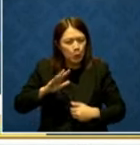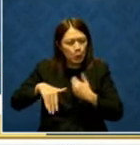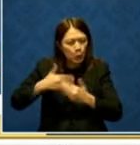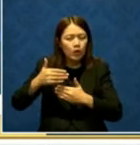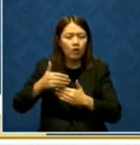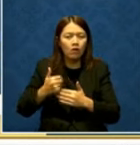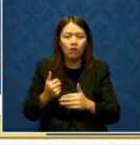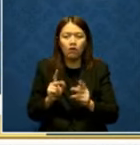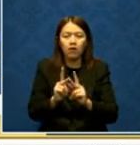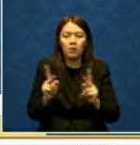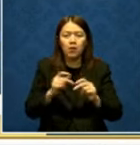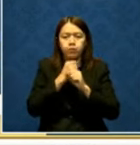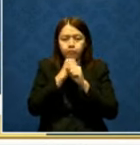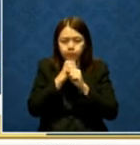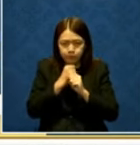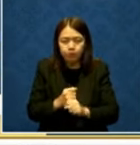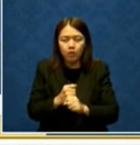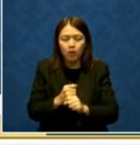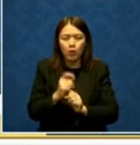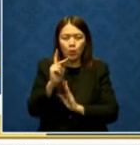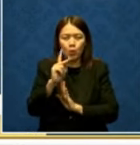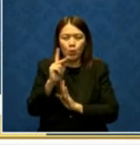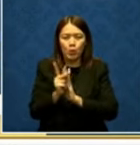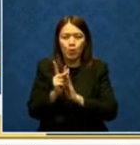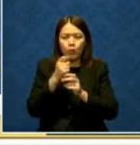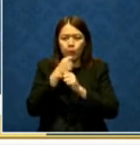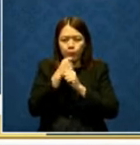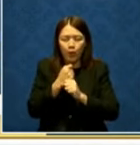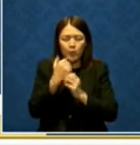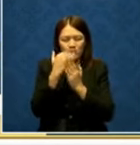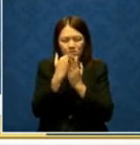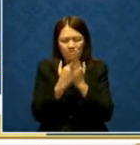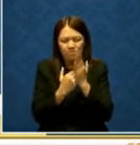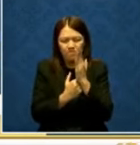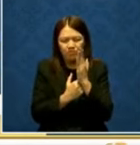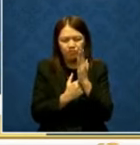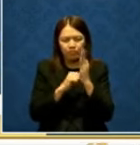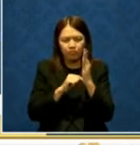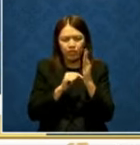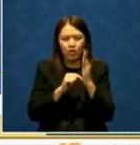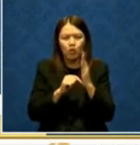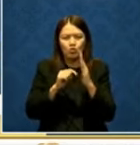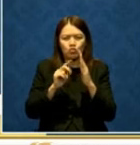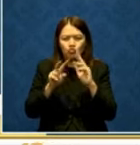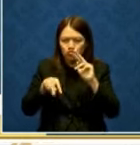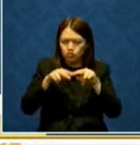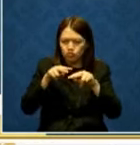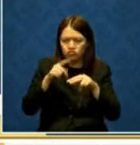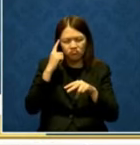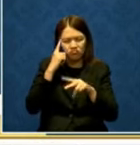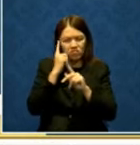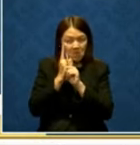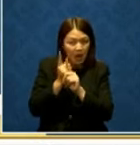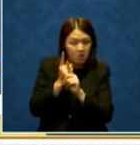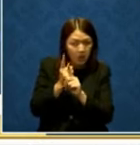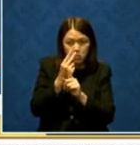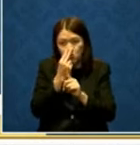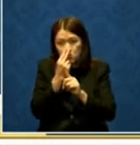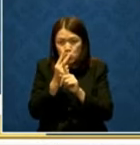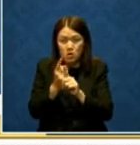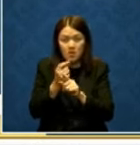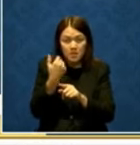คณะกรรมการผู้สูงอายุแห่งชาติที่กฎหมายว่าด้วยผู้สูงอายุกำหนดอันนี้เนี่ยผู้ผู้ตรวจการเนี่ยจะ fหรือจะติดตามใน